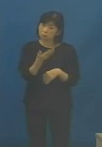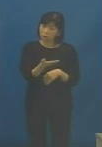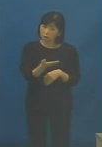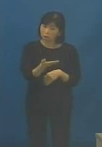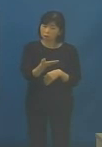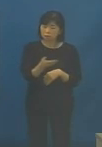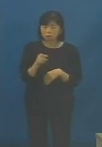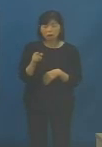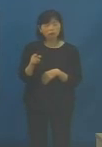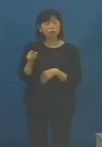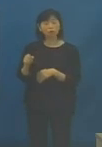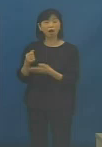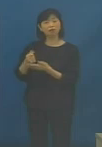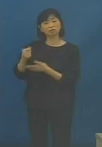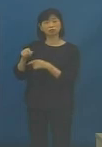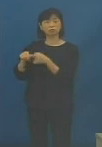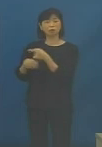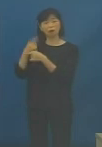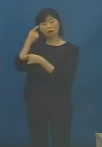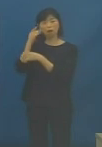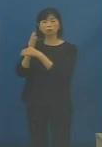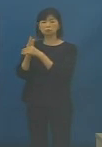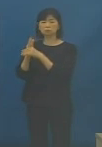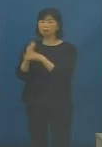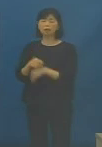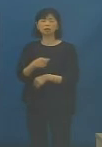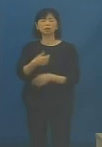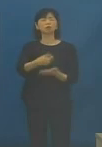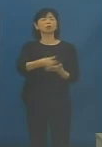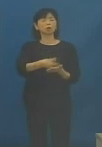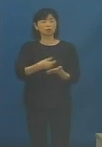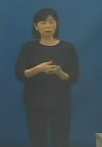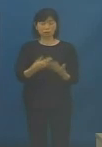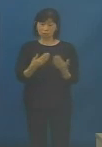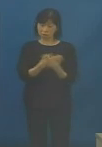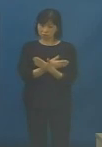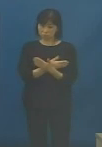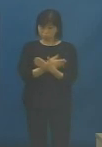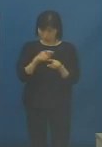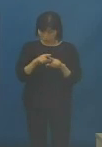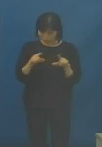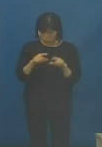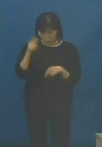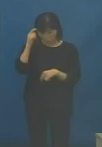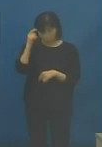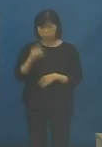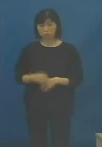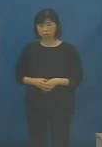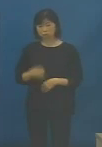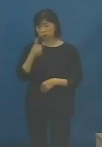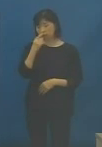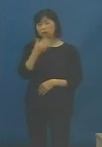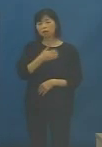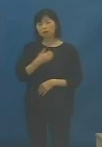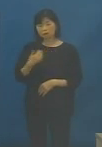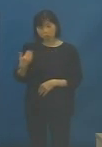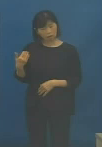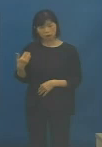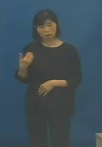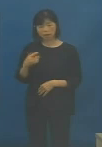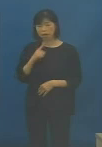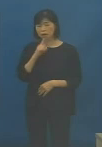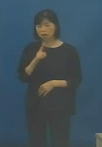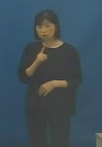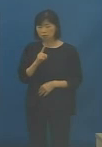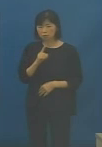庁がまだ考えている途中で、じゃあ出してくださいってなるに決まってるんで、で正直我々には何の言い訳にもならない、